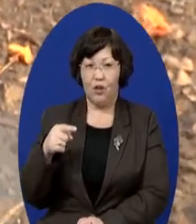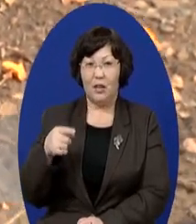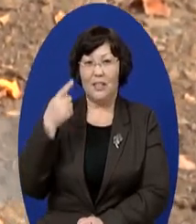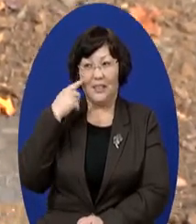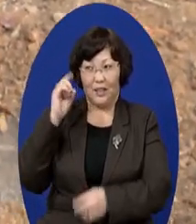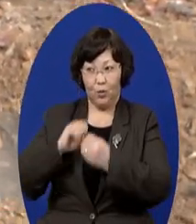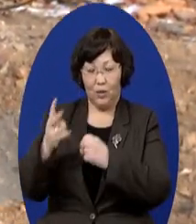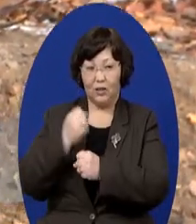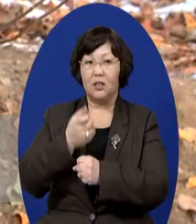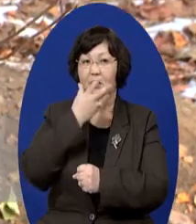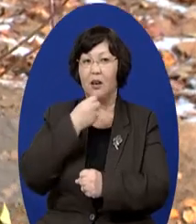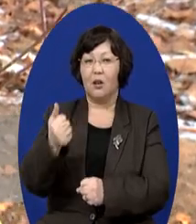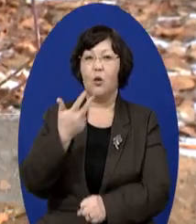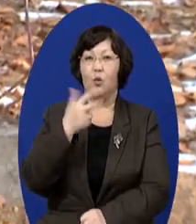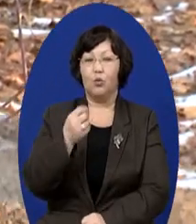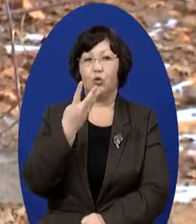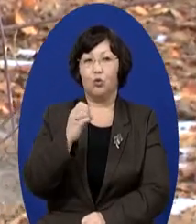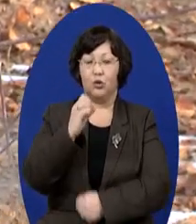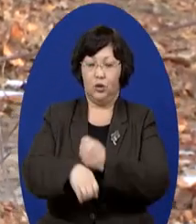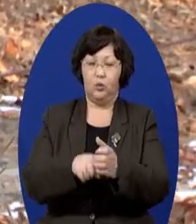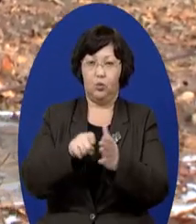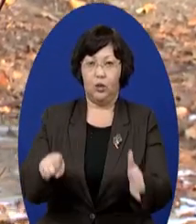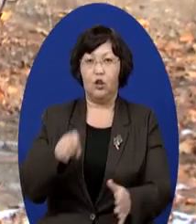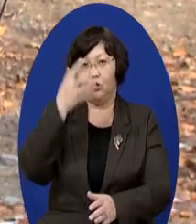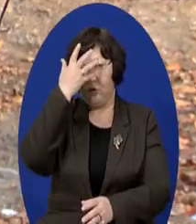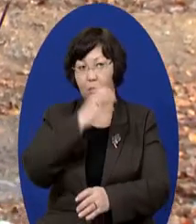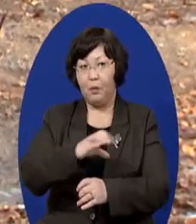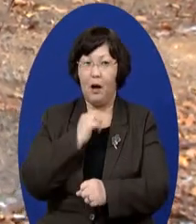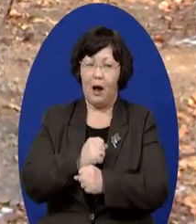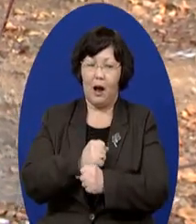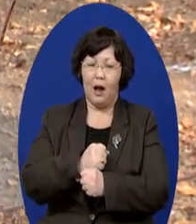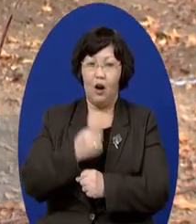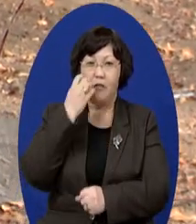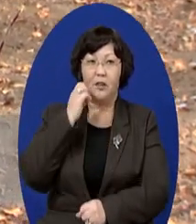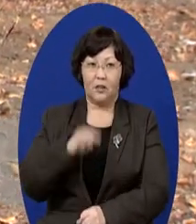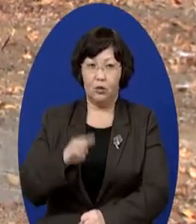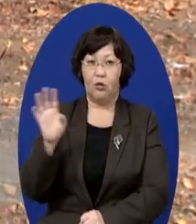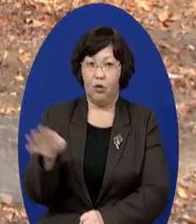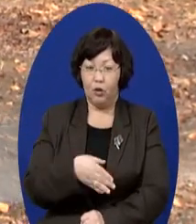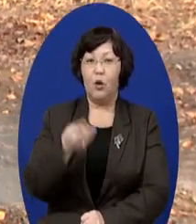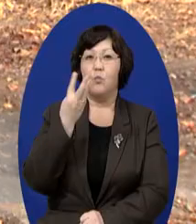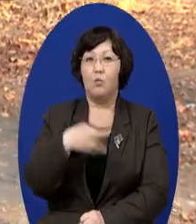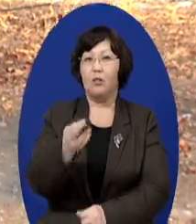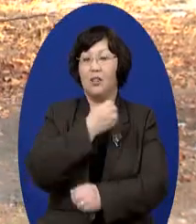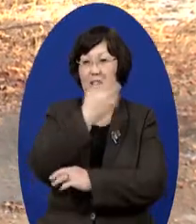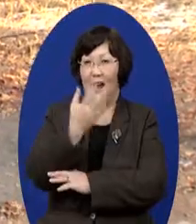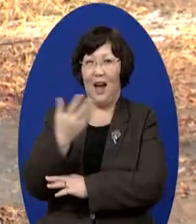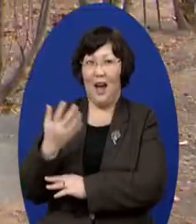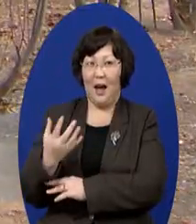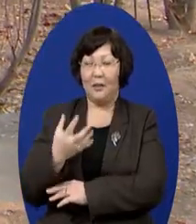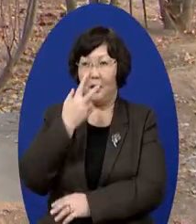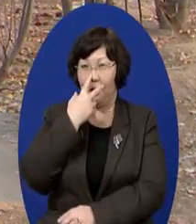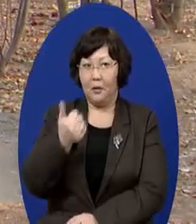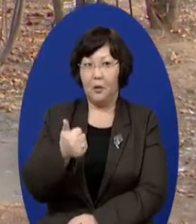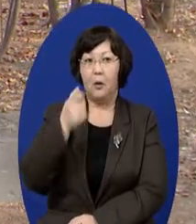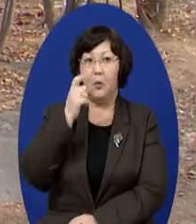байгаа. 30-40 жил төрийн байгууллагад ажиллаж хаад тэтгүрт гарснаасаа хойш энэ төглийг байгуулж байна гэдэг бол одоо